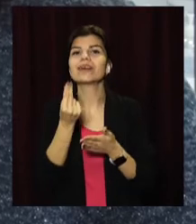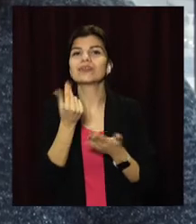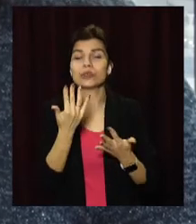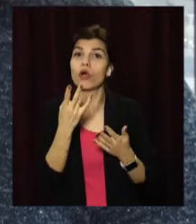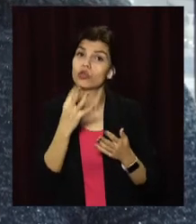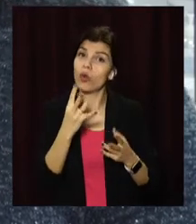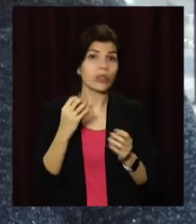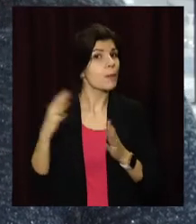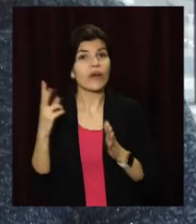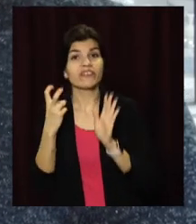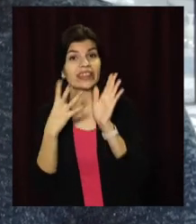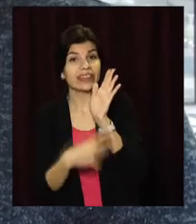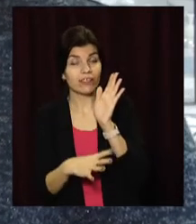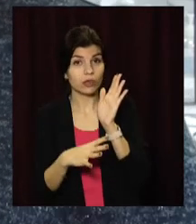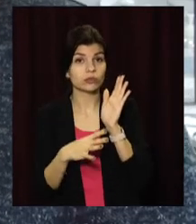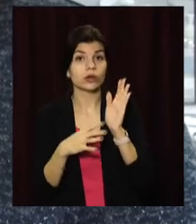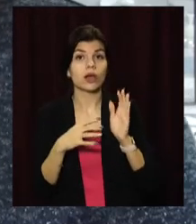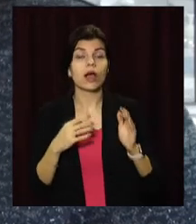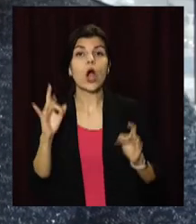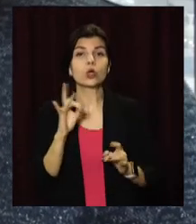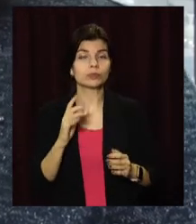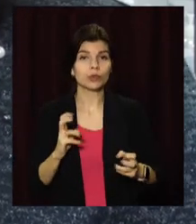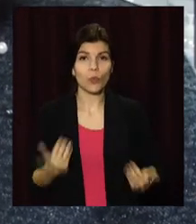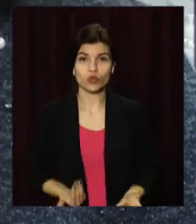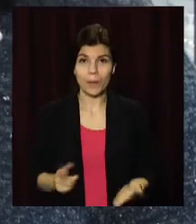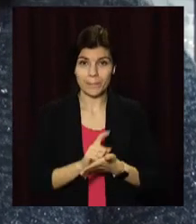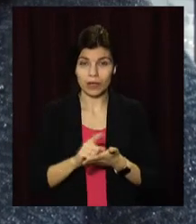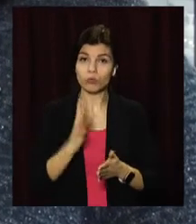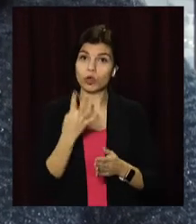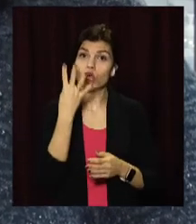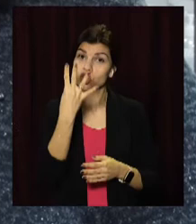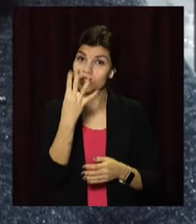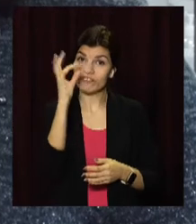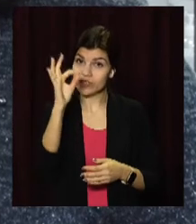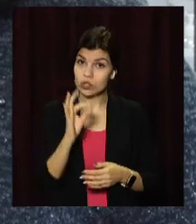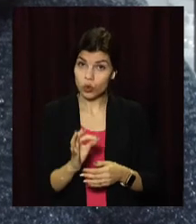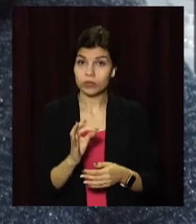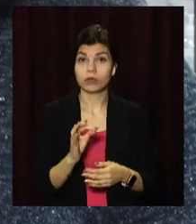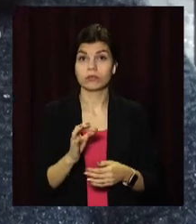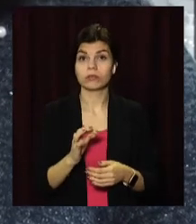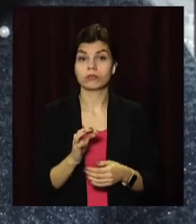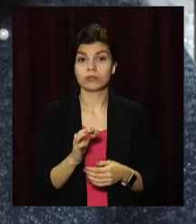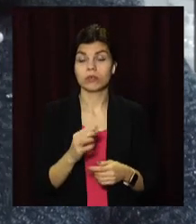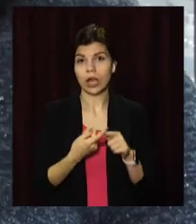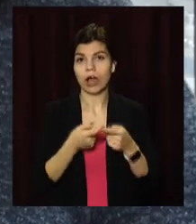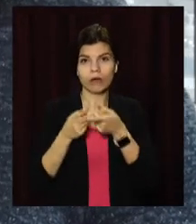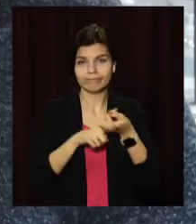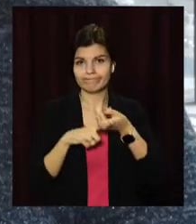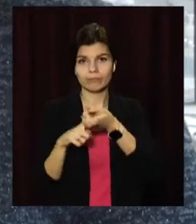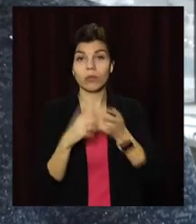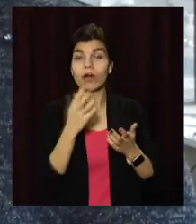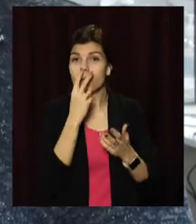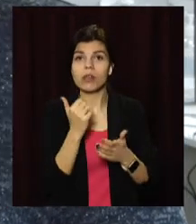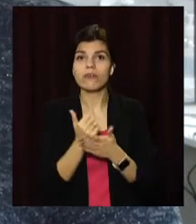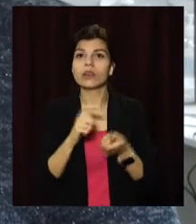розмірів прожиткового мінімуму, то сплата буде 4%. Ну і відповідно, якщо сума буде